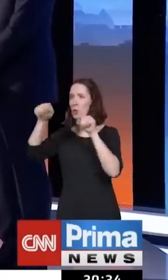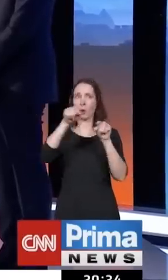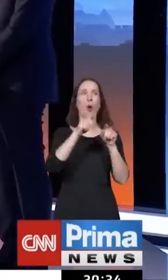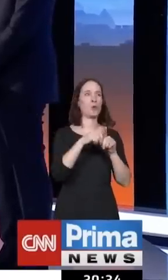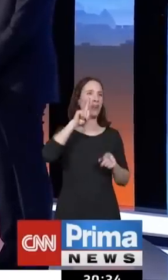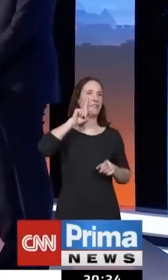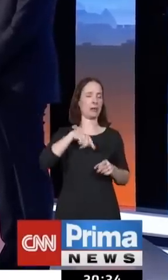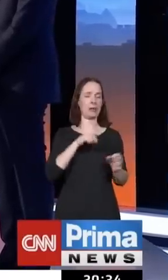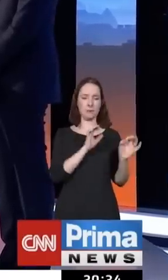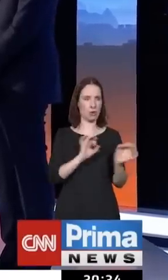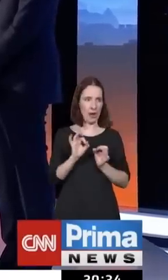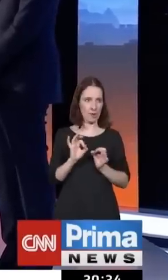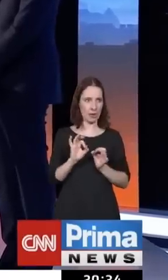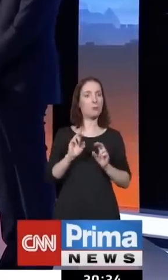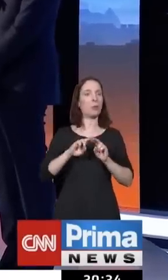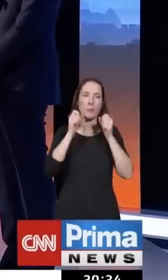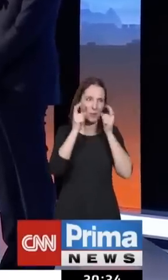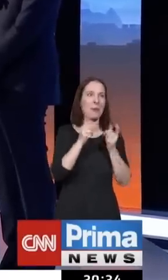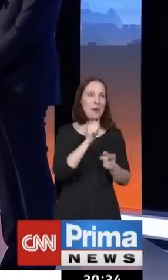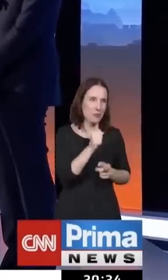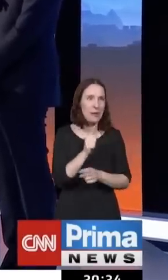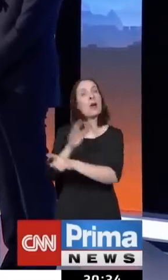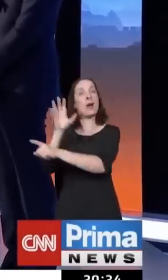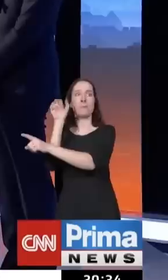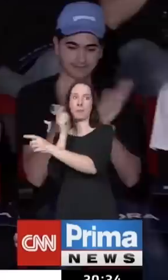vy jste bohužel jako premiér nedělal a podle toho to vypadalo.